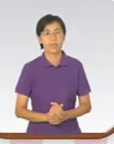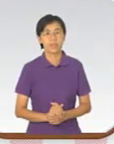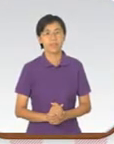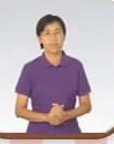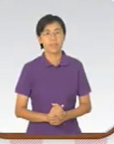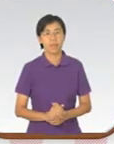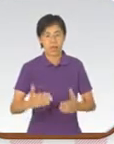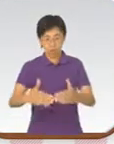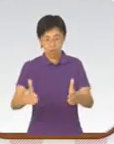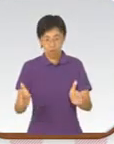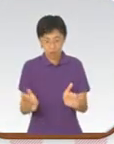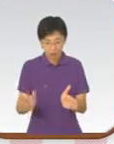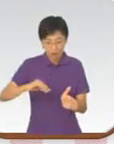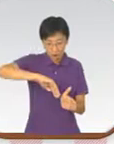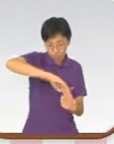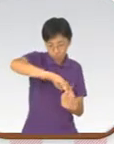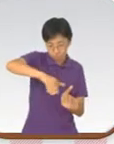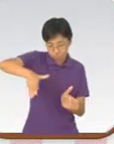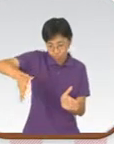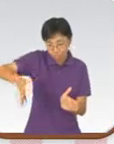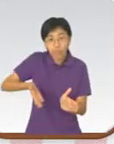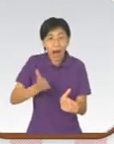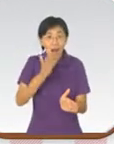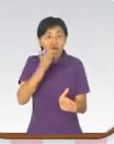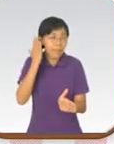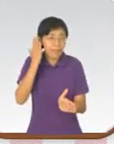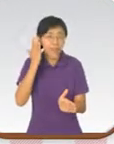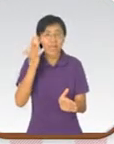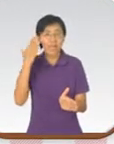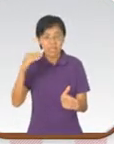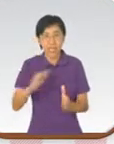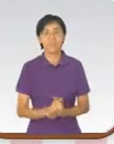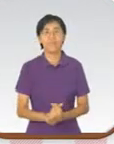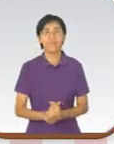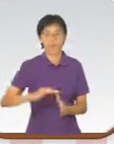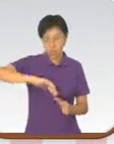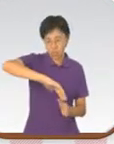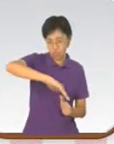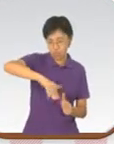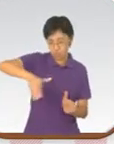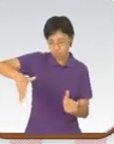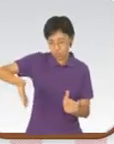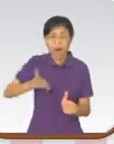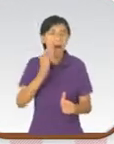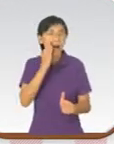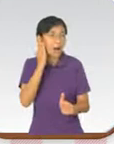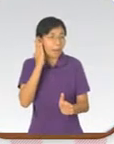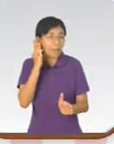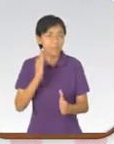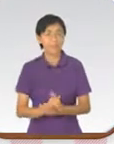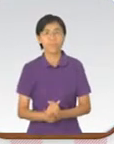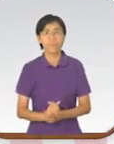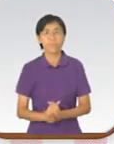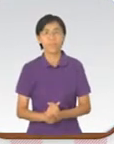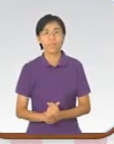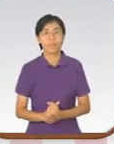นะคะแล้วก็เหมือนกันก็คือสปาทูล่า ต้องปาดให้เรียบร้อยด้วย ใช ่เมนก็สงสัยไม่เรียบสักที ถูก